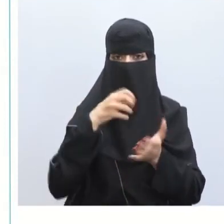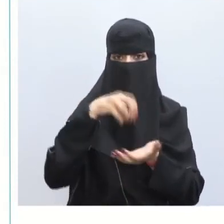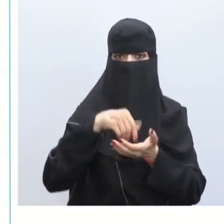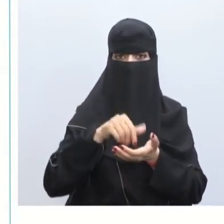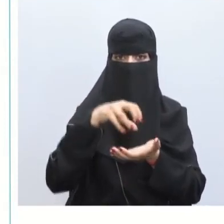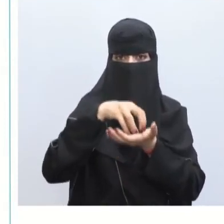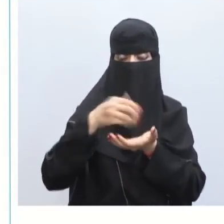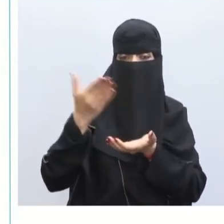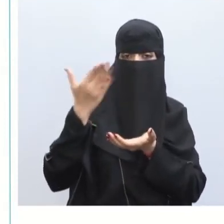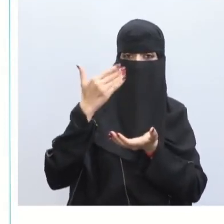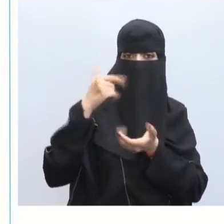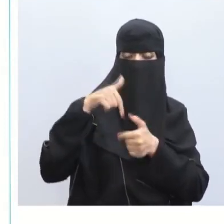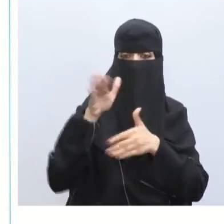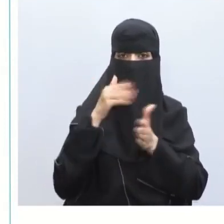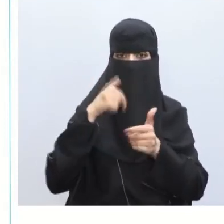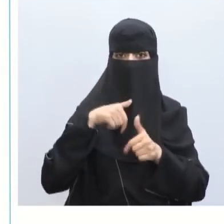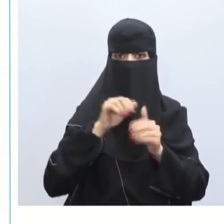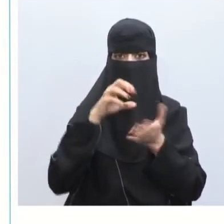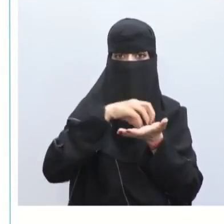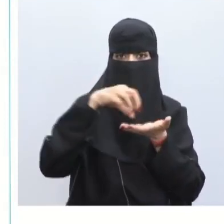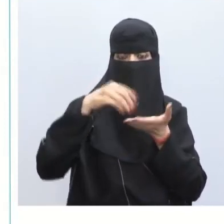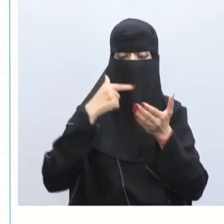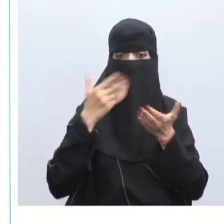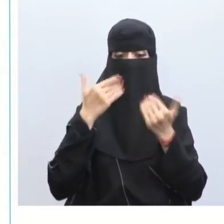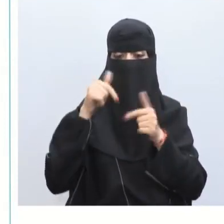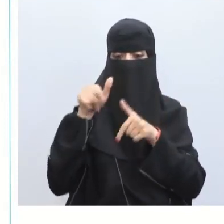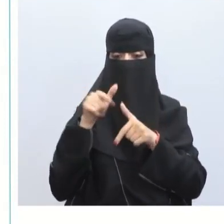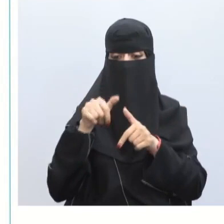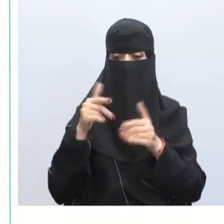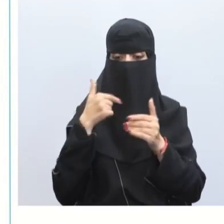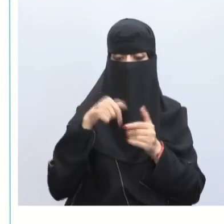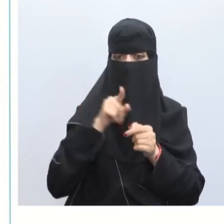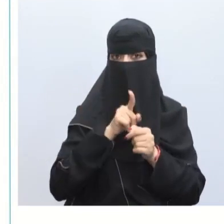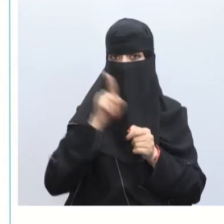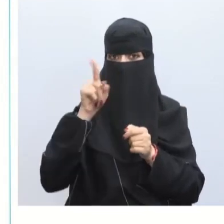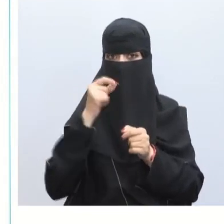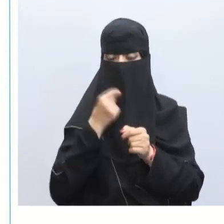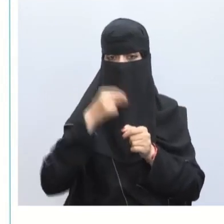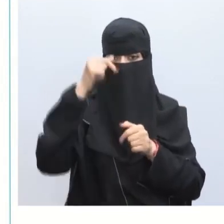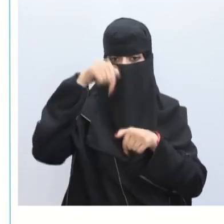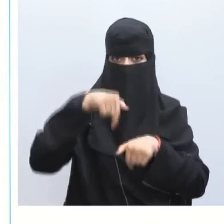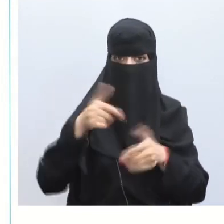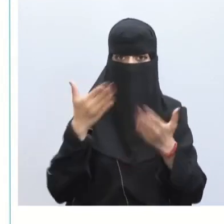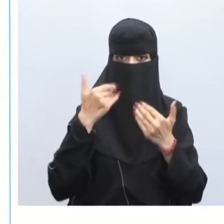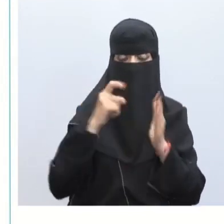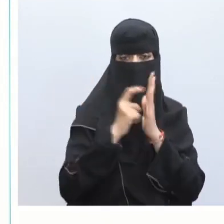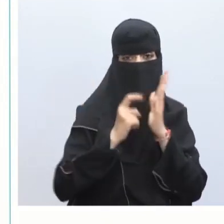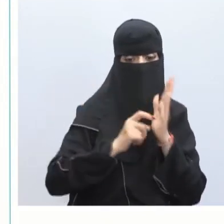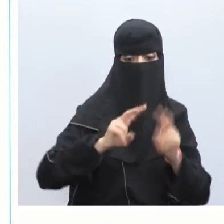والمناخ الطقس تعريفه هو وصف حاله الجو بعناصره